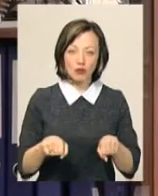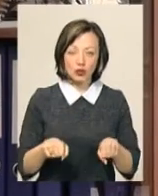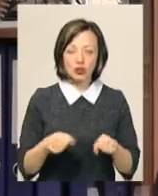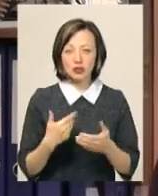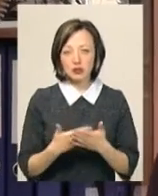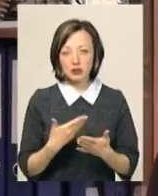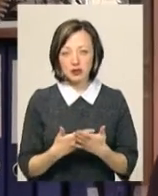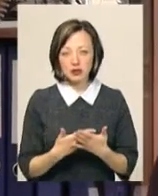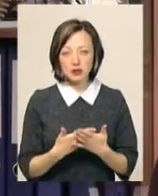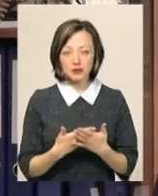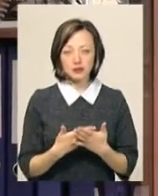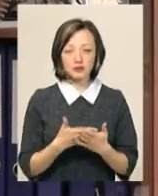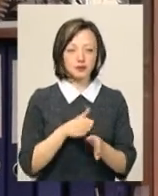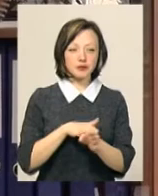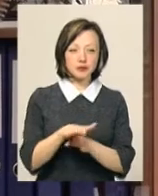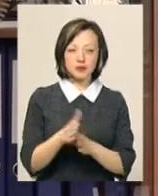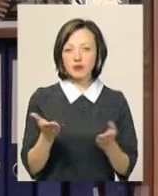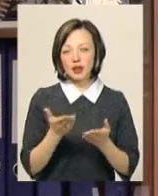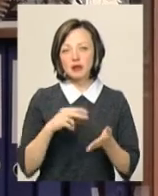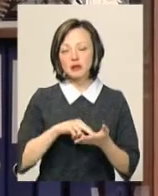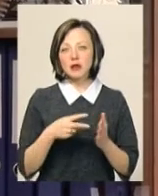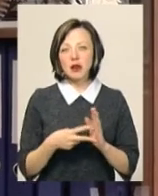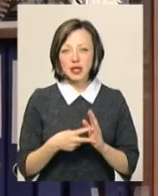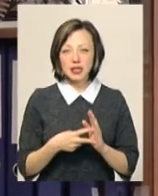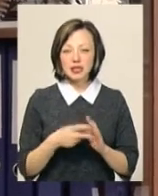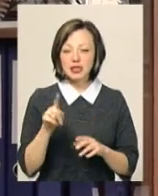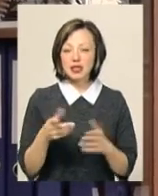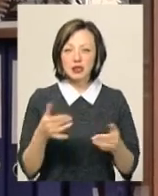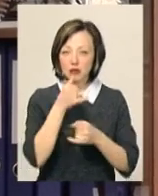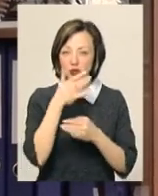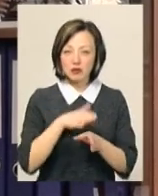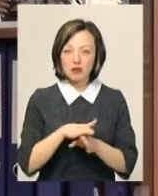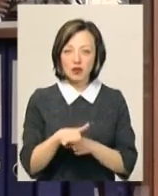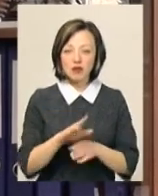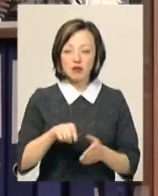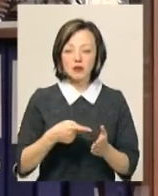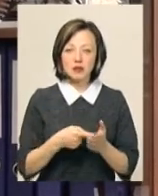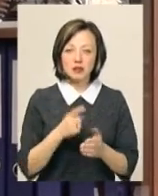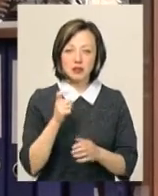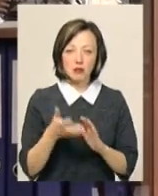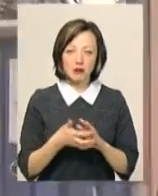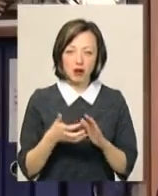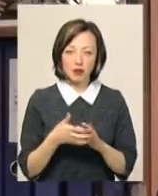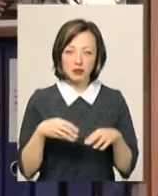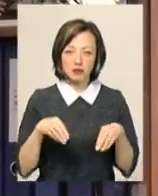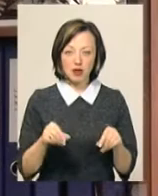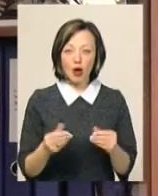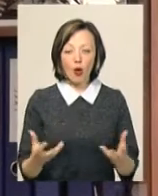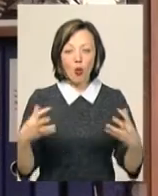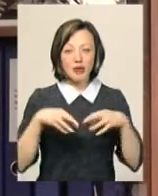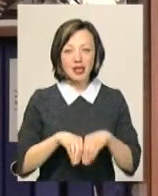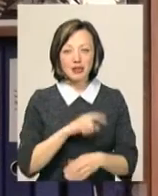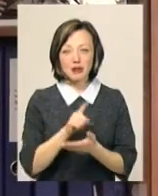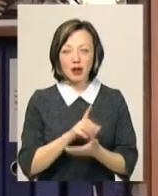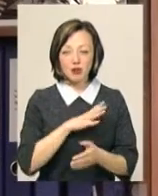можливість, наприклад, реалізувати якісь плани, ті, які не можна зреалізовувати вже в місті за браком землі. Об'єднання має